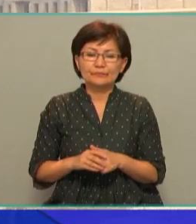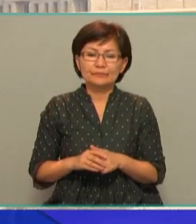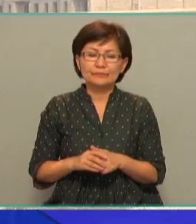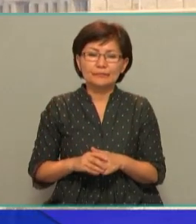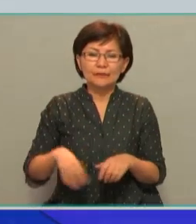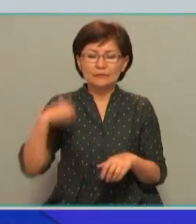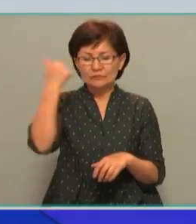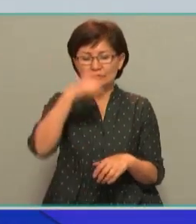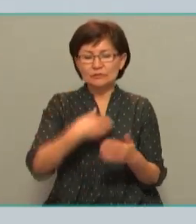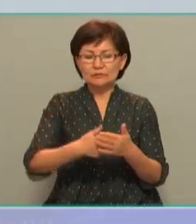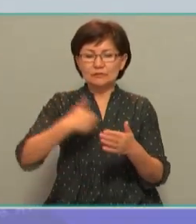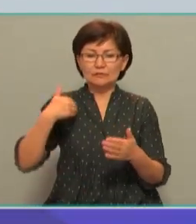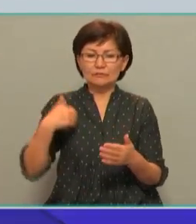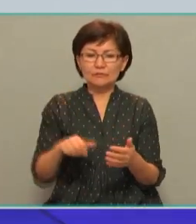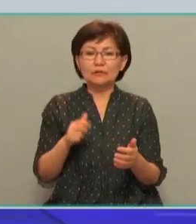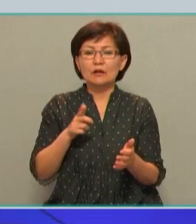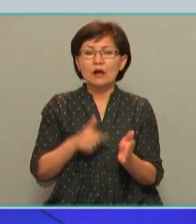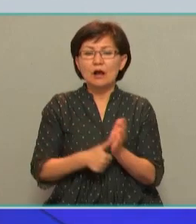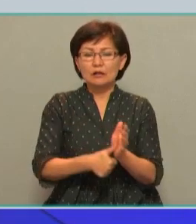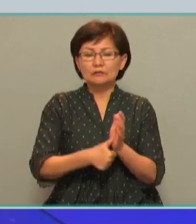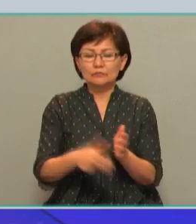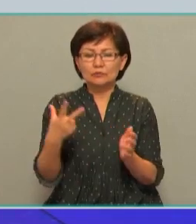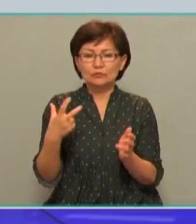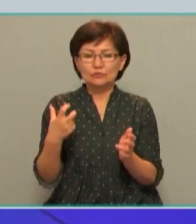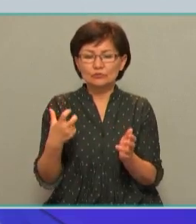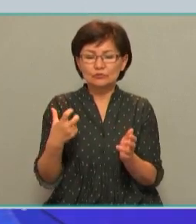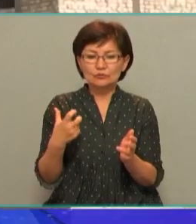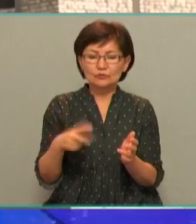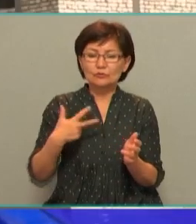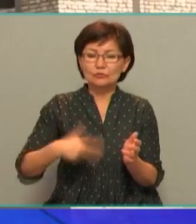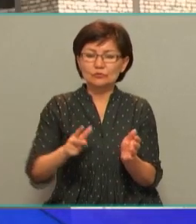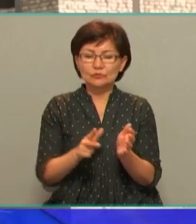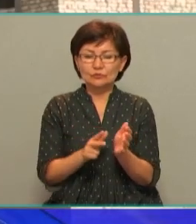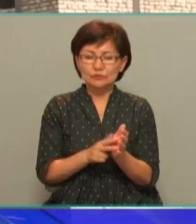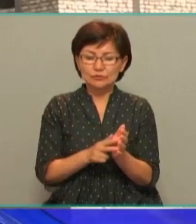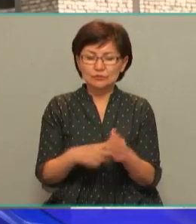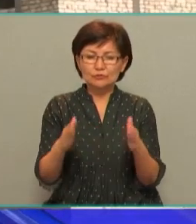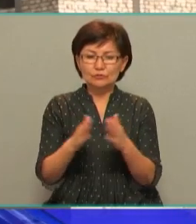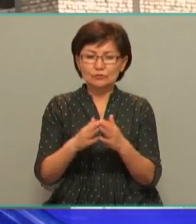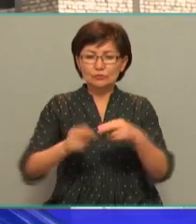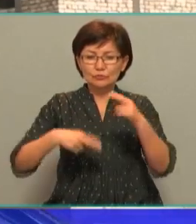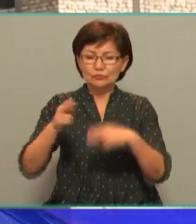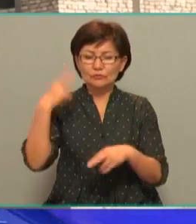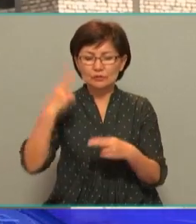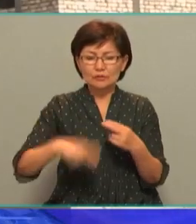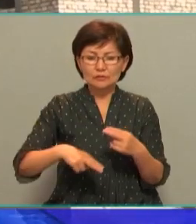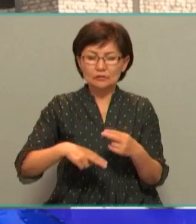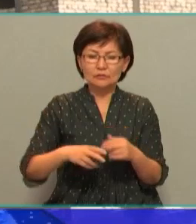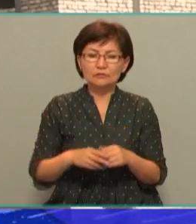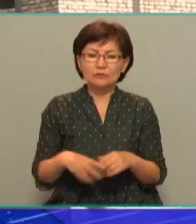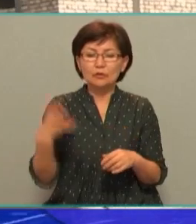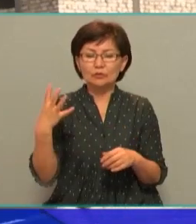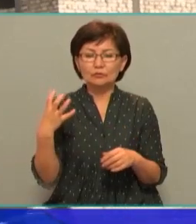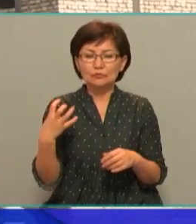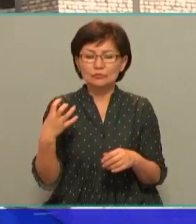жыл басынан бері 6338 жеке тұрғын үйдің құрылысы аяқталды. 419 коммерциялық, 35 мемлекеттік нысан